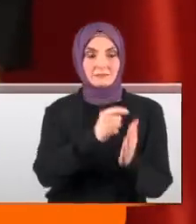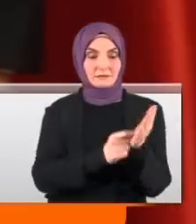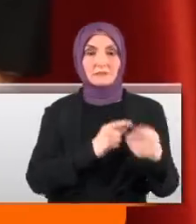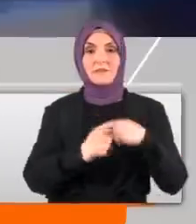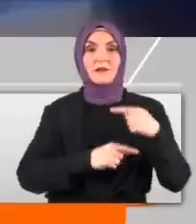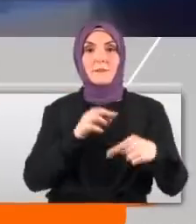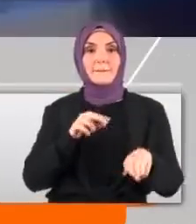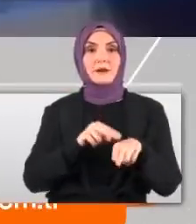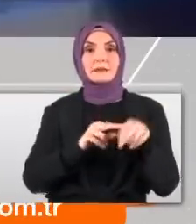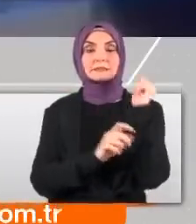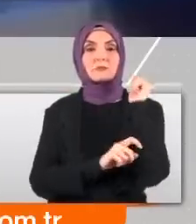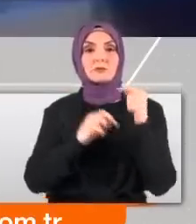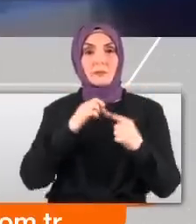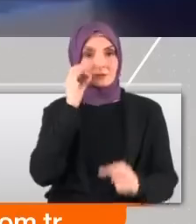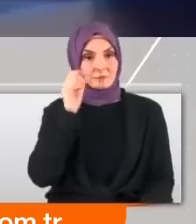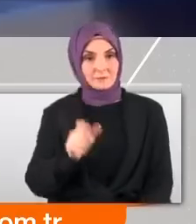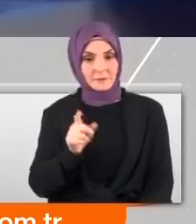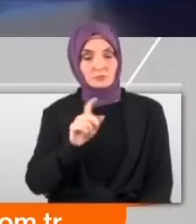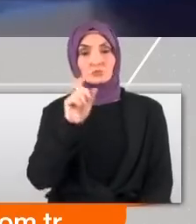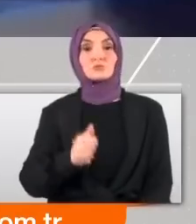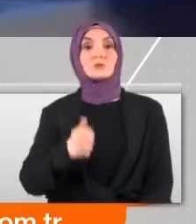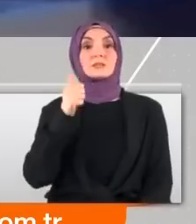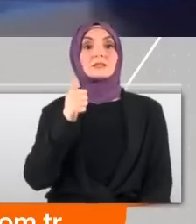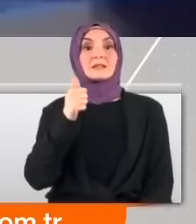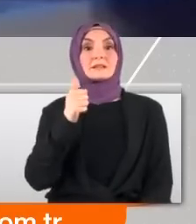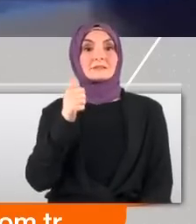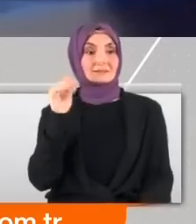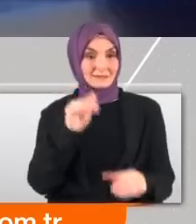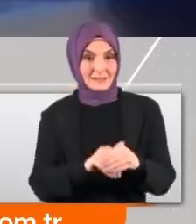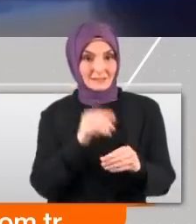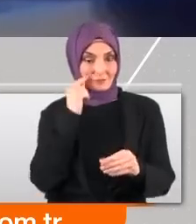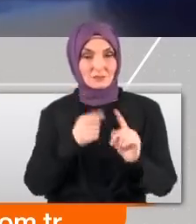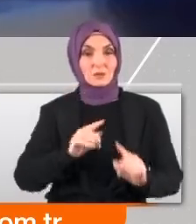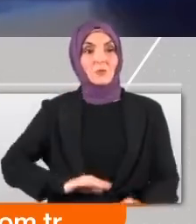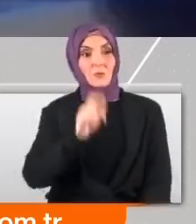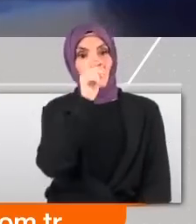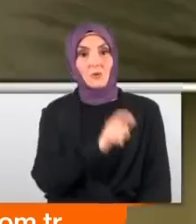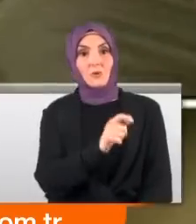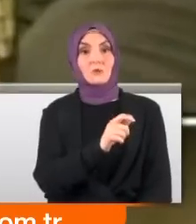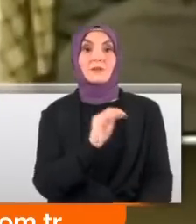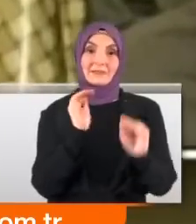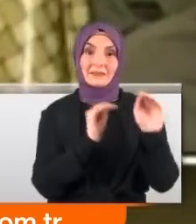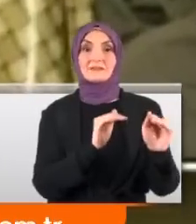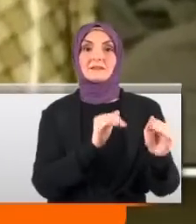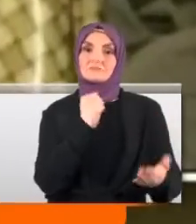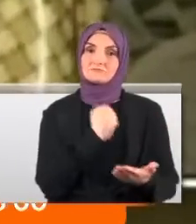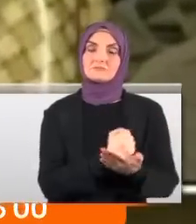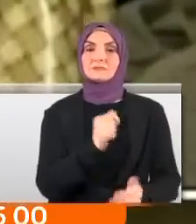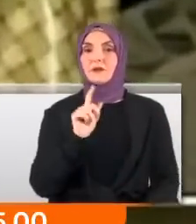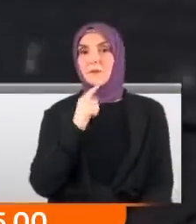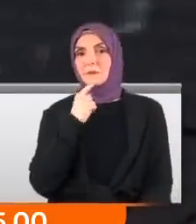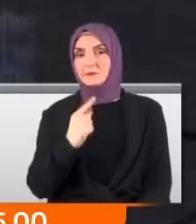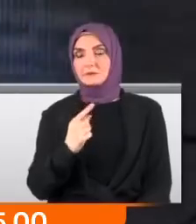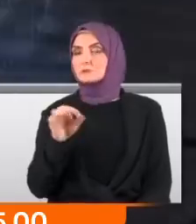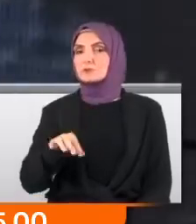Kartal'ın ardından Cumhurbaşkanlığı seçiminde Kılıçdaroğlu'na destek, altına mühürümüzü vurmalıyız. Bu kez de PKK'nın